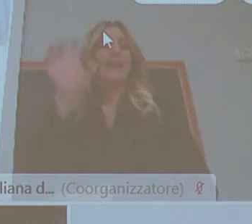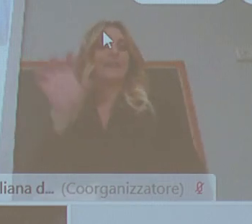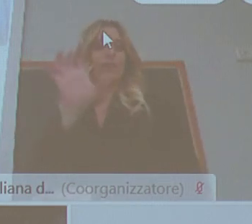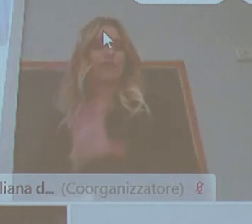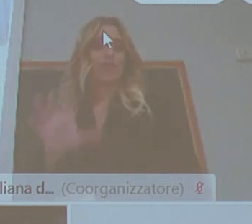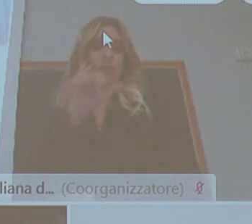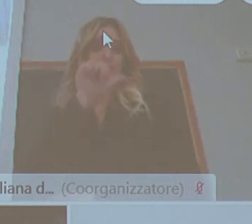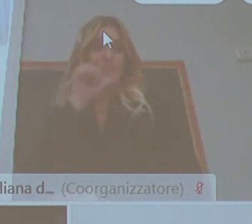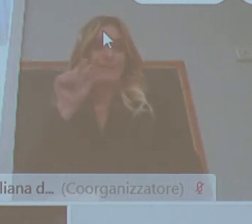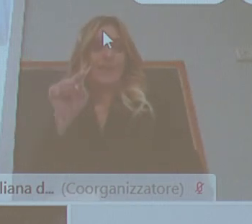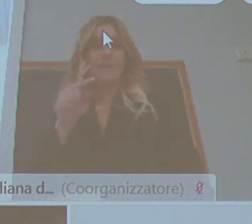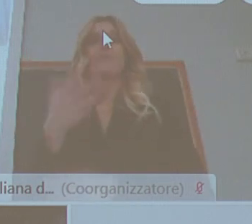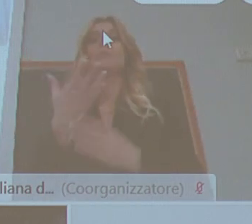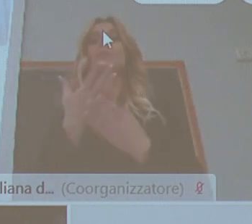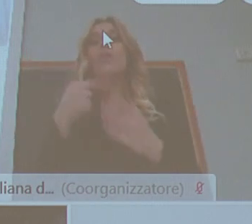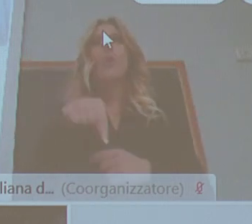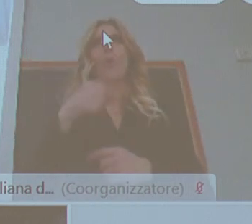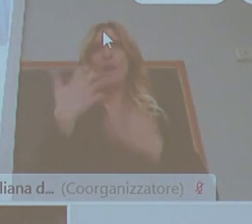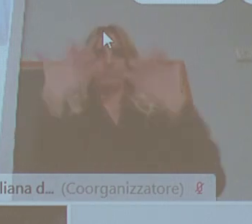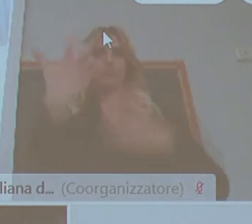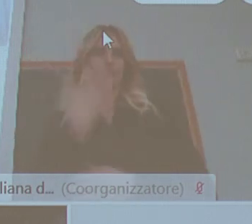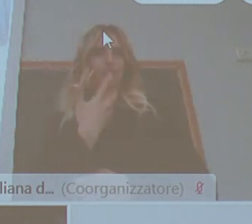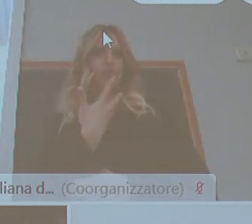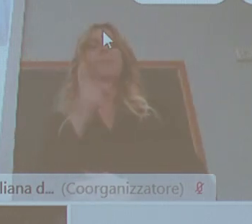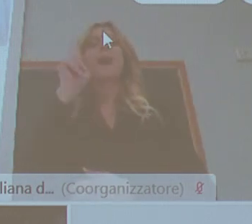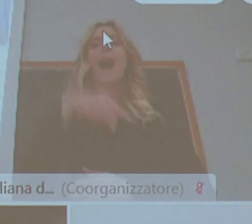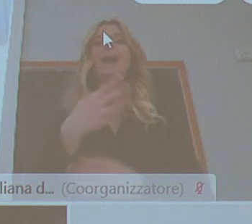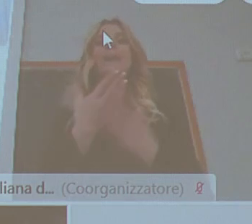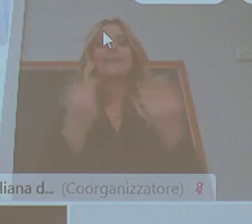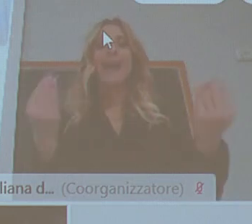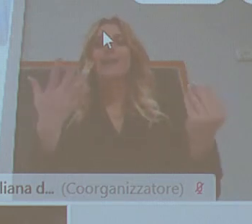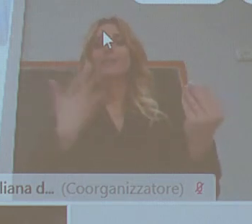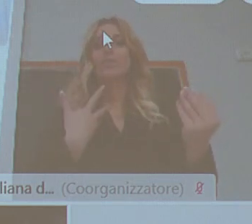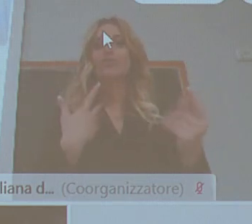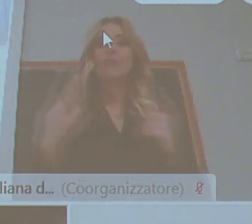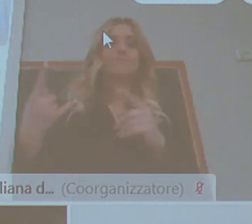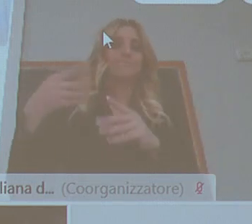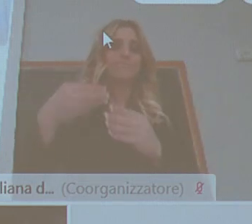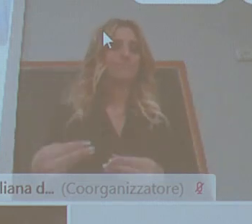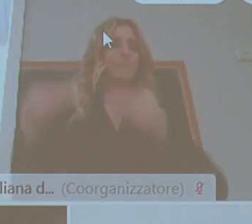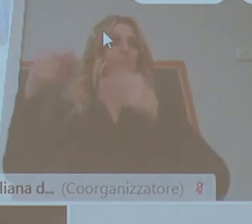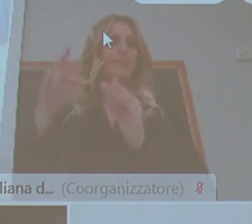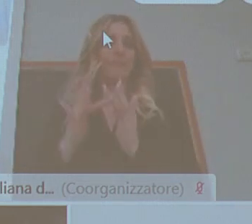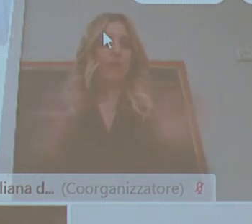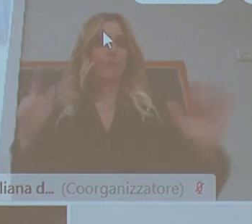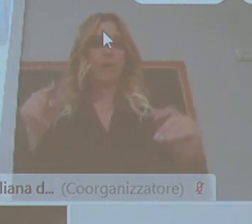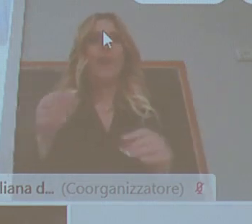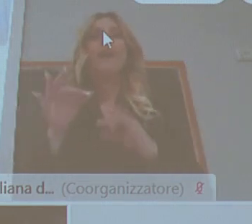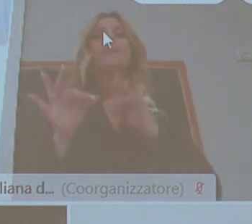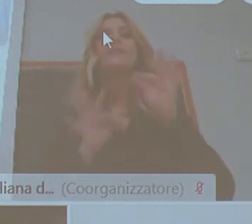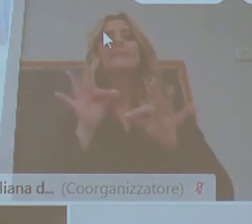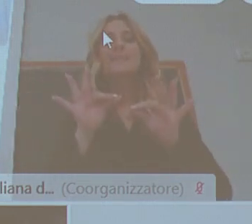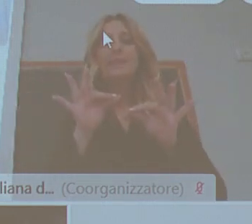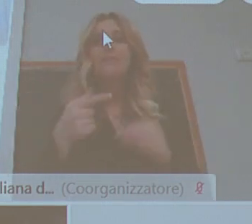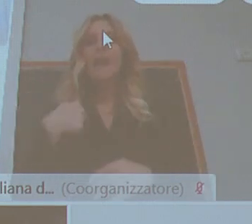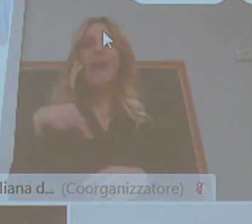perché molti sono collegati in videoconferenza, e questo ci dà anche un po' la cifra della scomparsa fra un po' del mestiere del